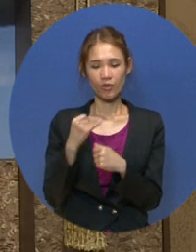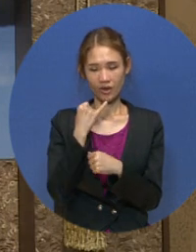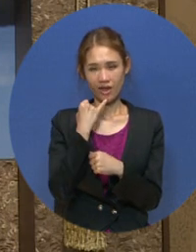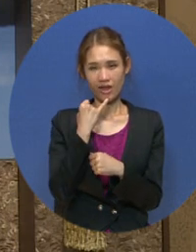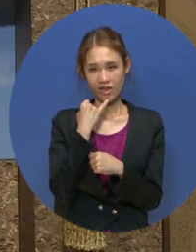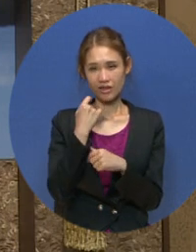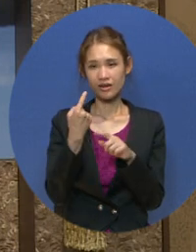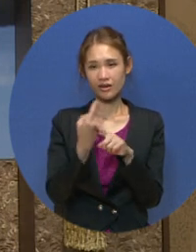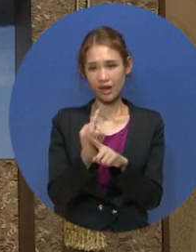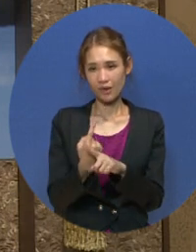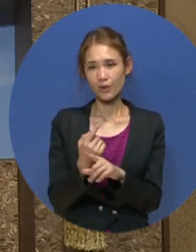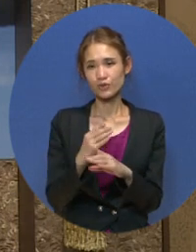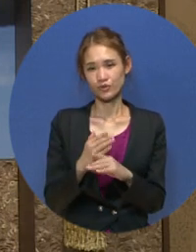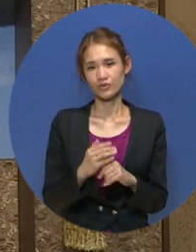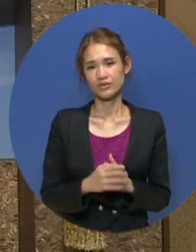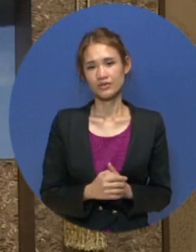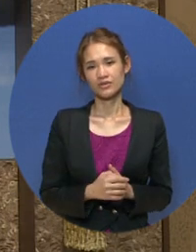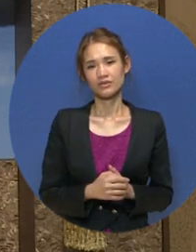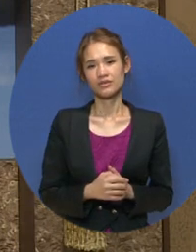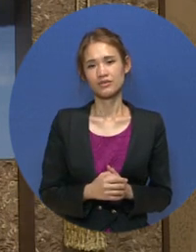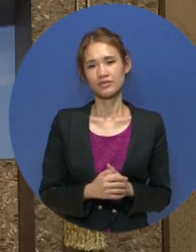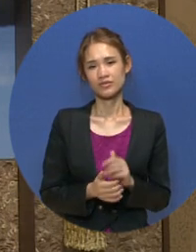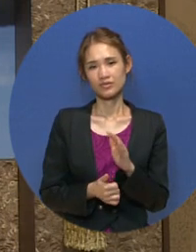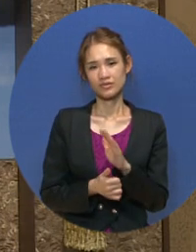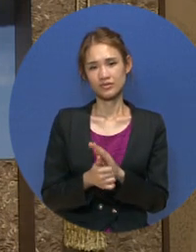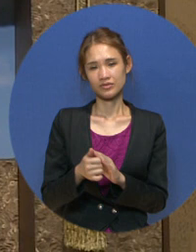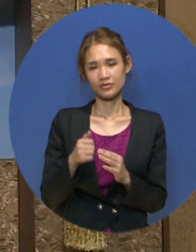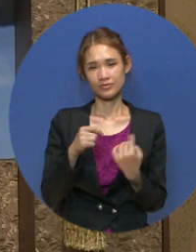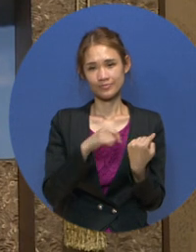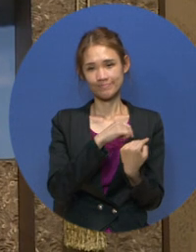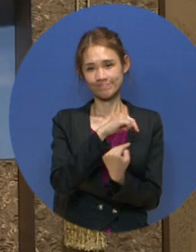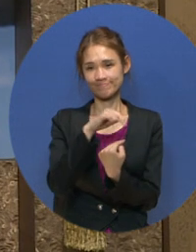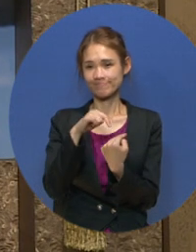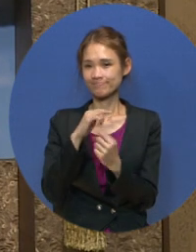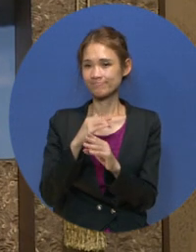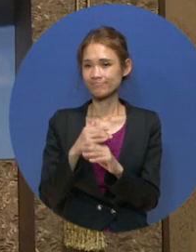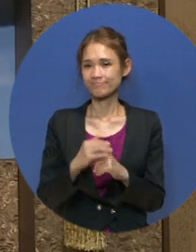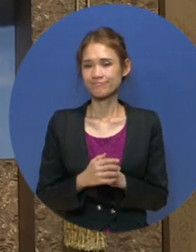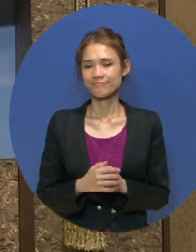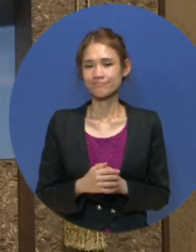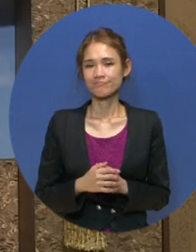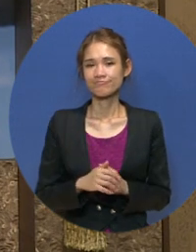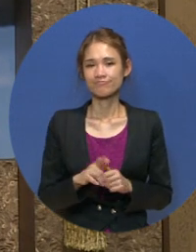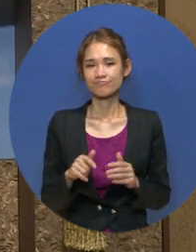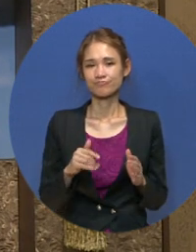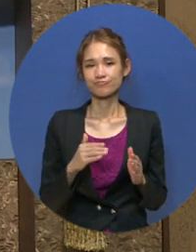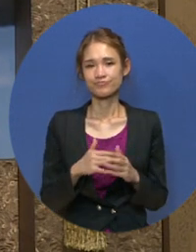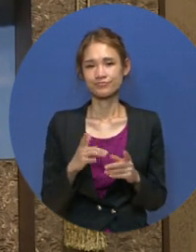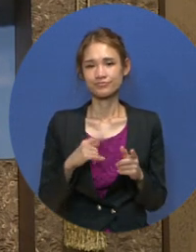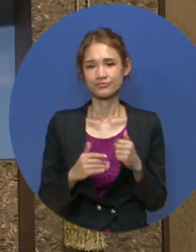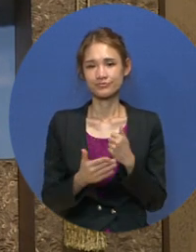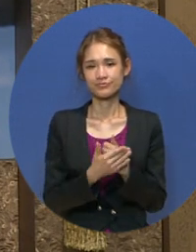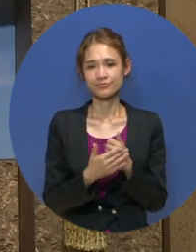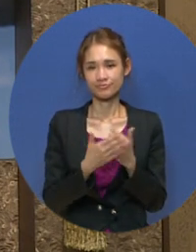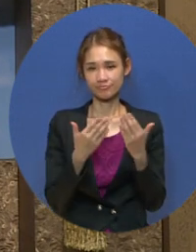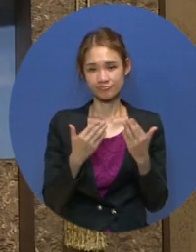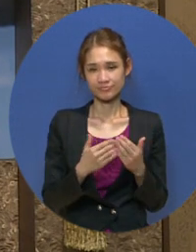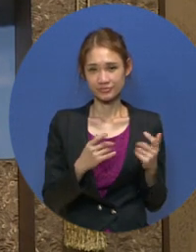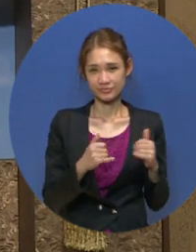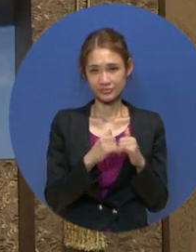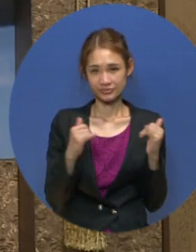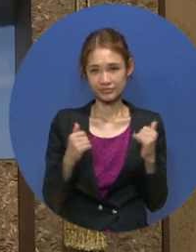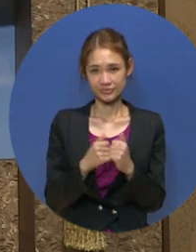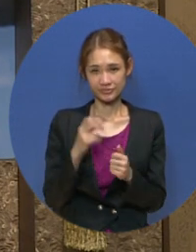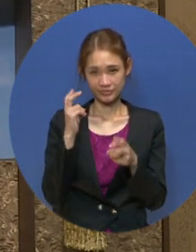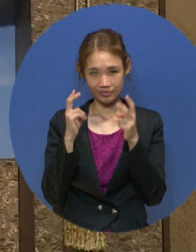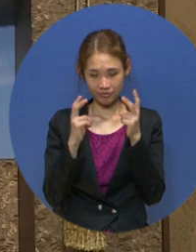이렇게 개선되고 있어서 저희가 희망 회로를 돌리고 있고요. 또그 가운데 또더 많이 돕는 그런